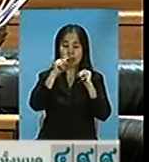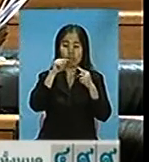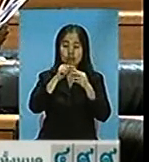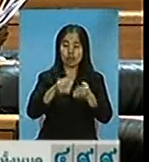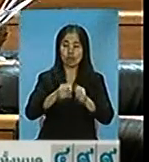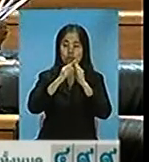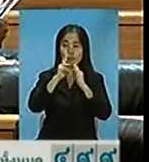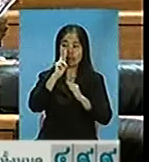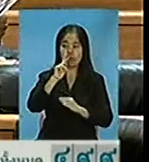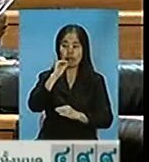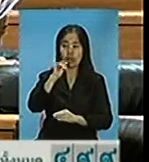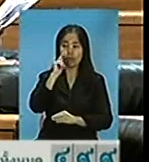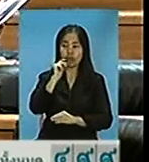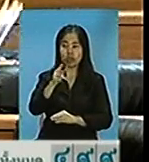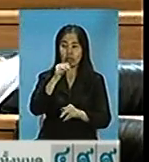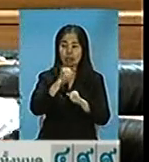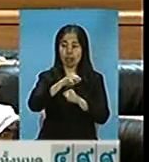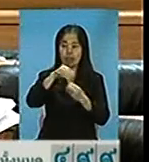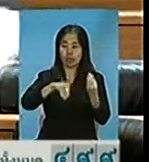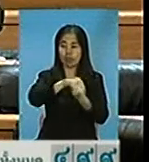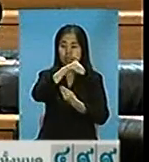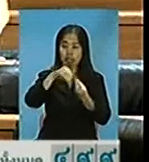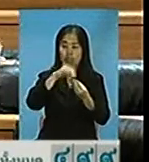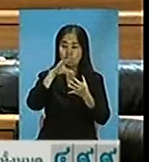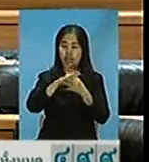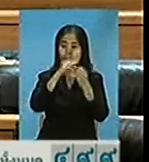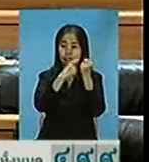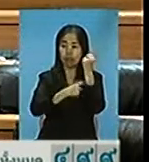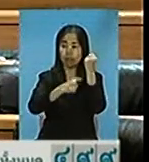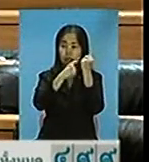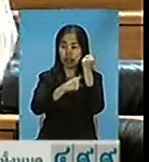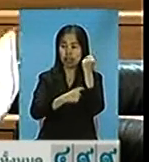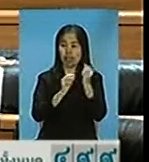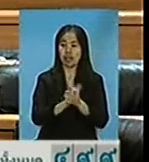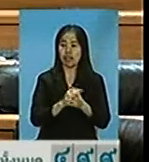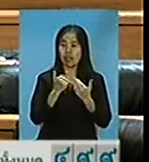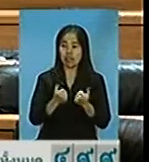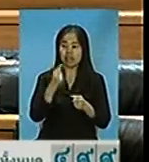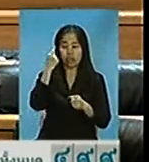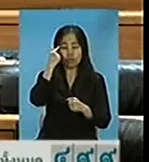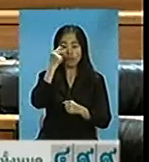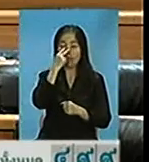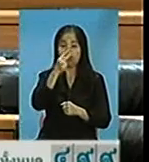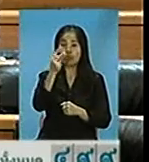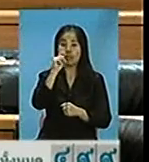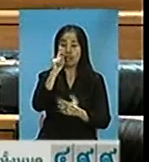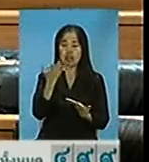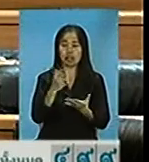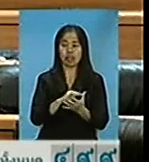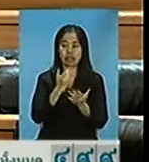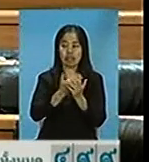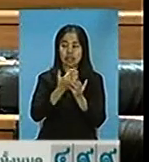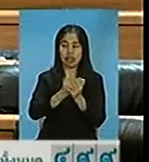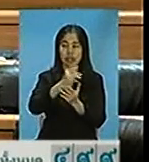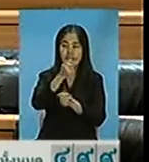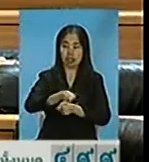ริษัทจำกัดเพื่อประกอบธุรกิจเกี่ยวกับยางพาราเห็นไหมมันซ่อนอยู่ยังไงเงินเกษตรกรน่ะกำลังจ